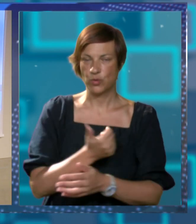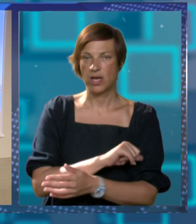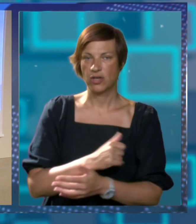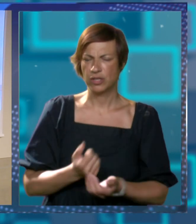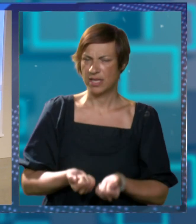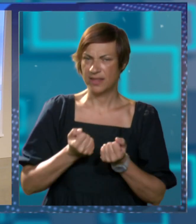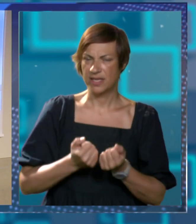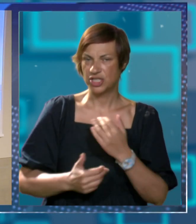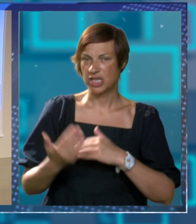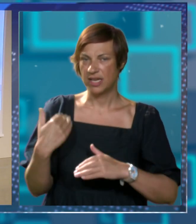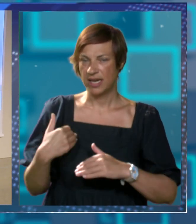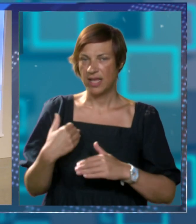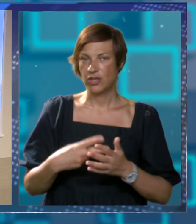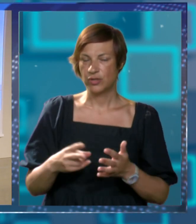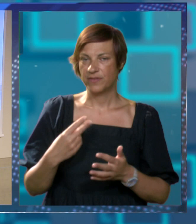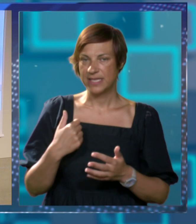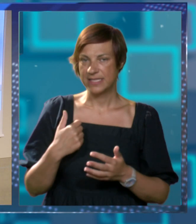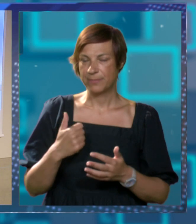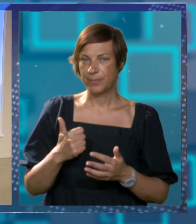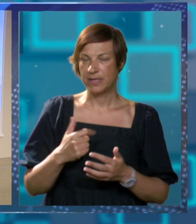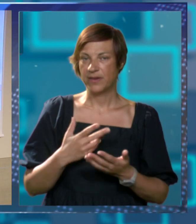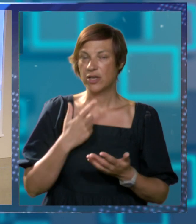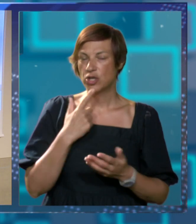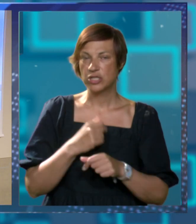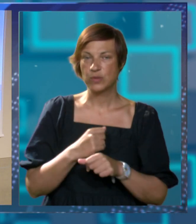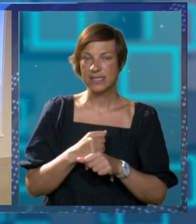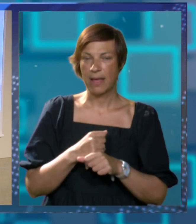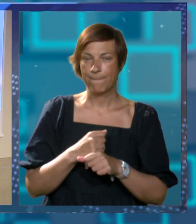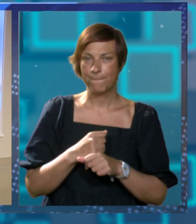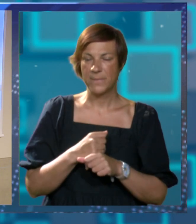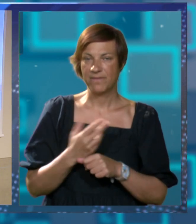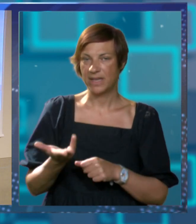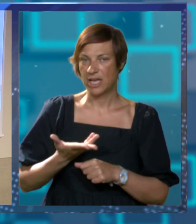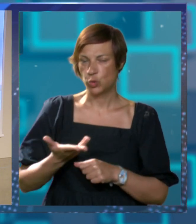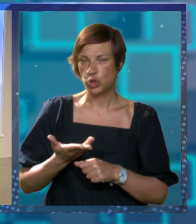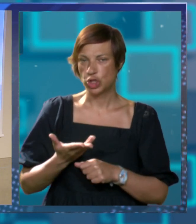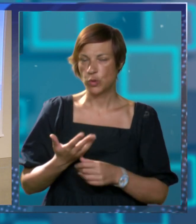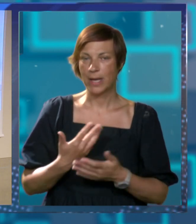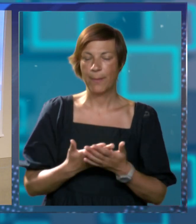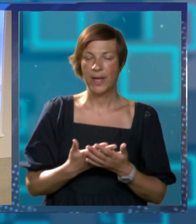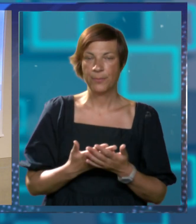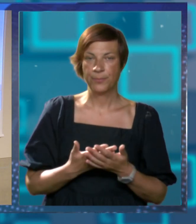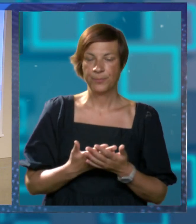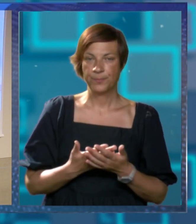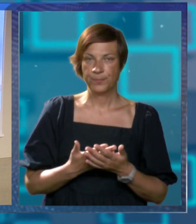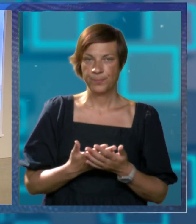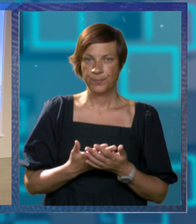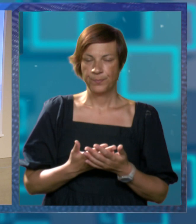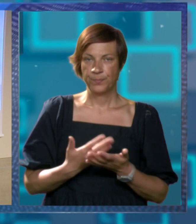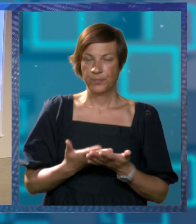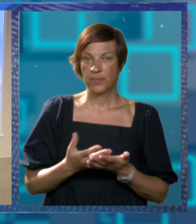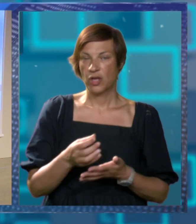2022. godina ipak teža nego što je to bila recimo firma koja se bavila pretežito uslugama, znači turistam i top, tako da